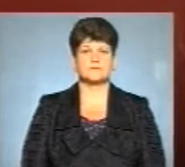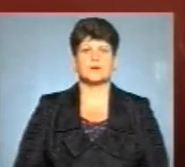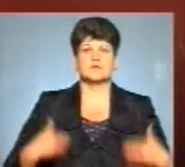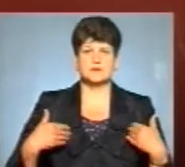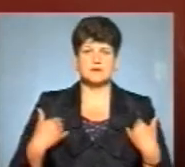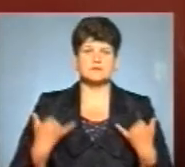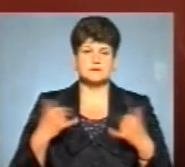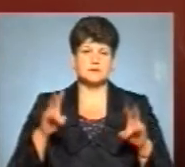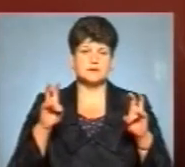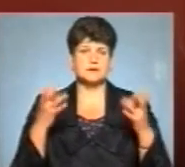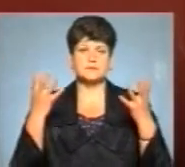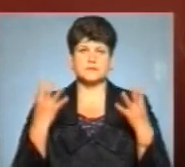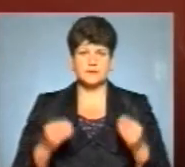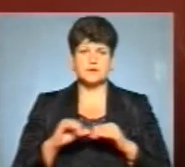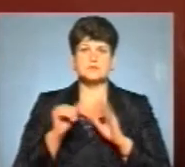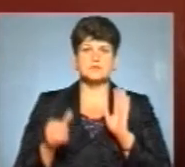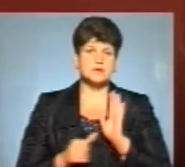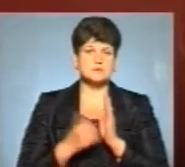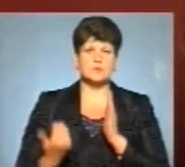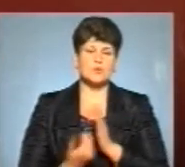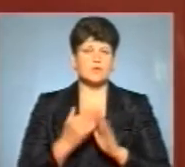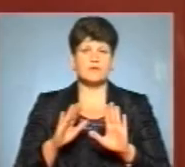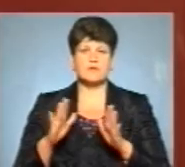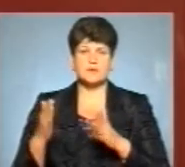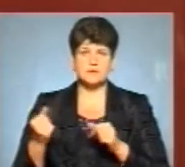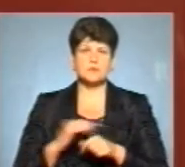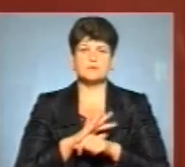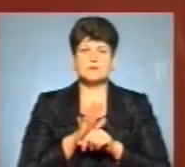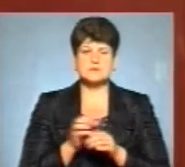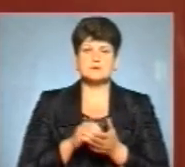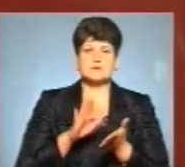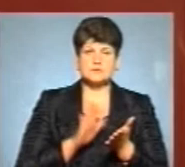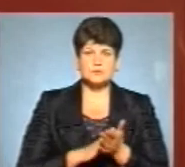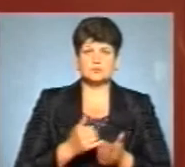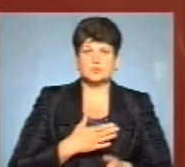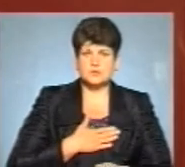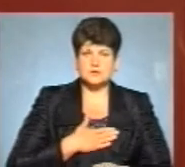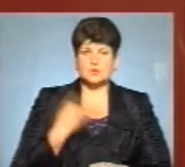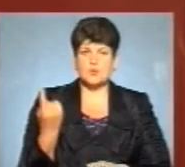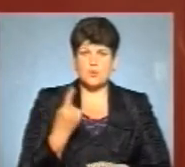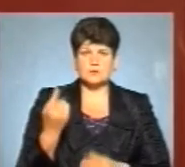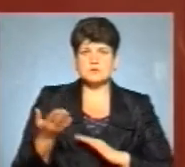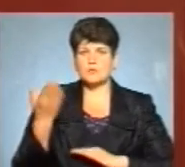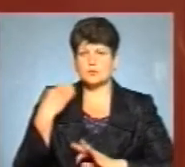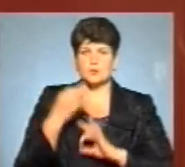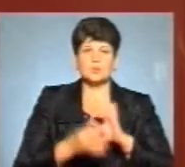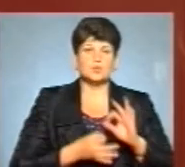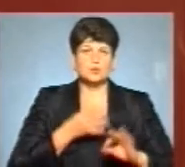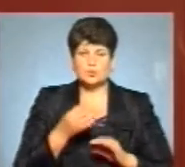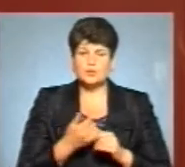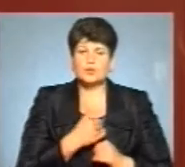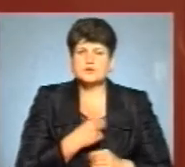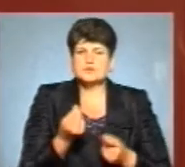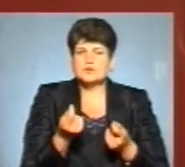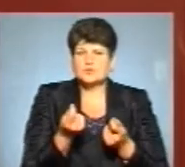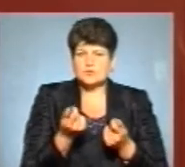Ми вітання в ефірі «Тема дня». 16 нових випадків COVID-19 зареєстровано у нашій області за попередню добу, і хоч це трохи